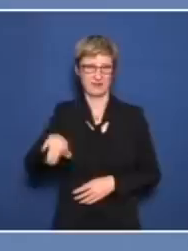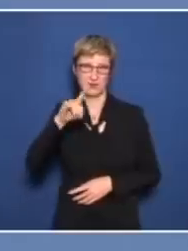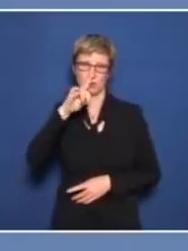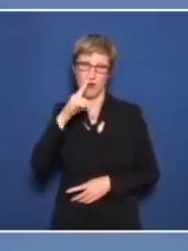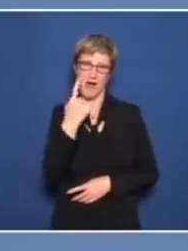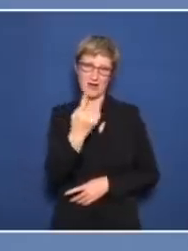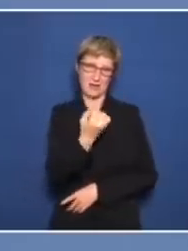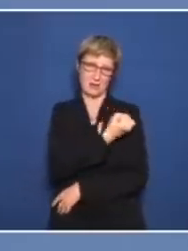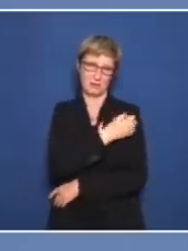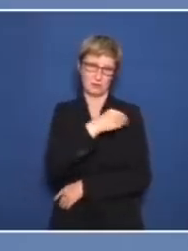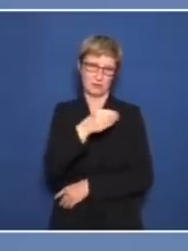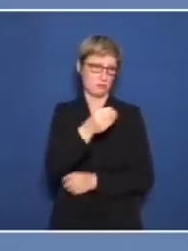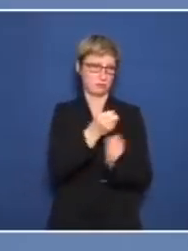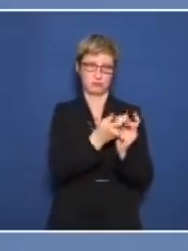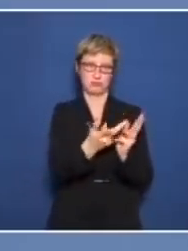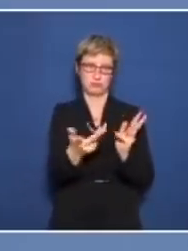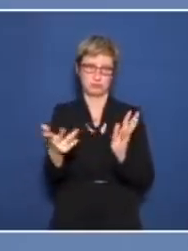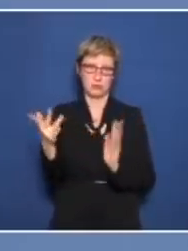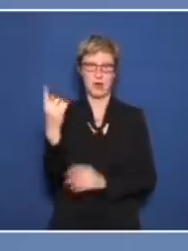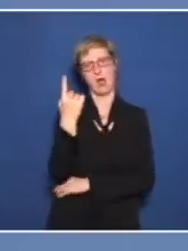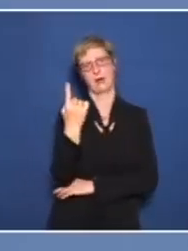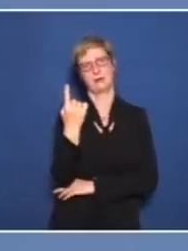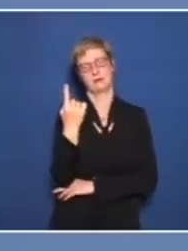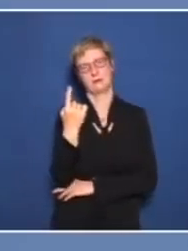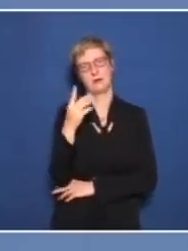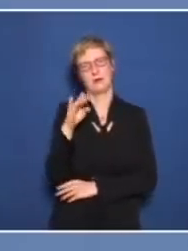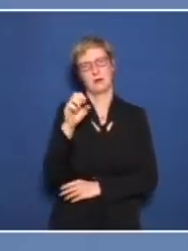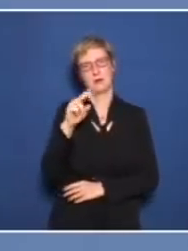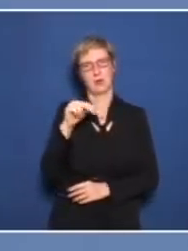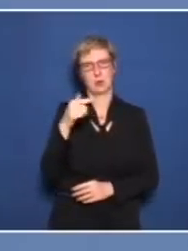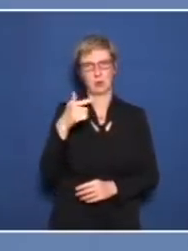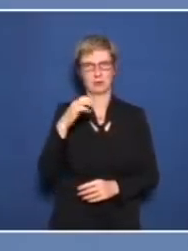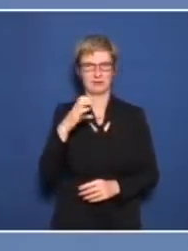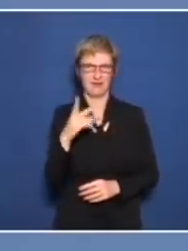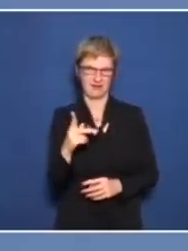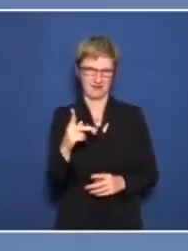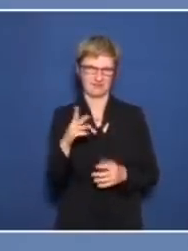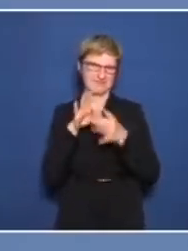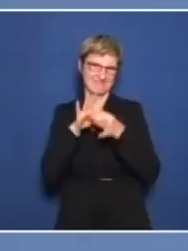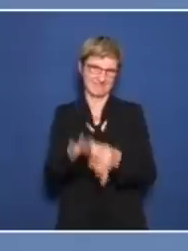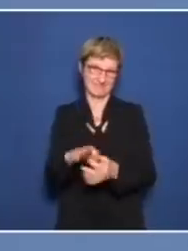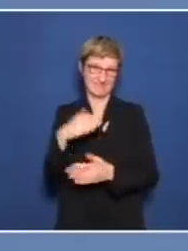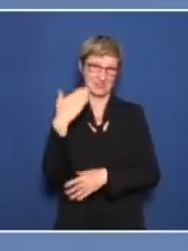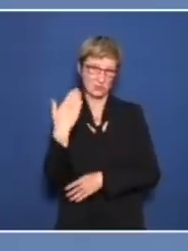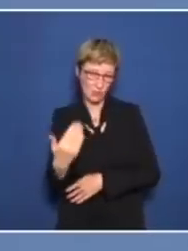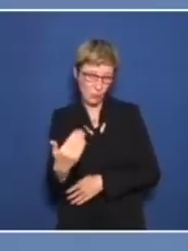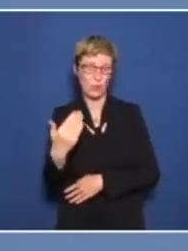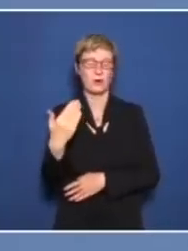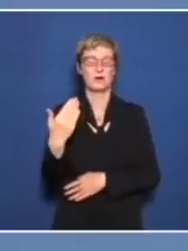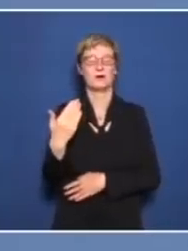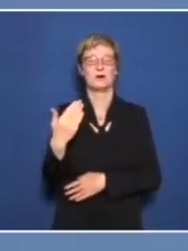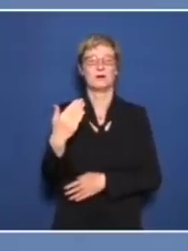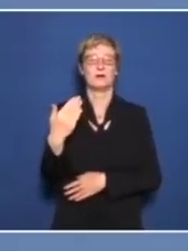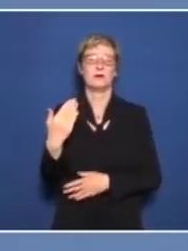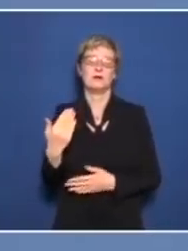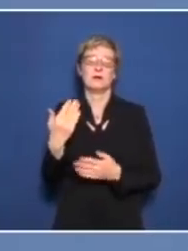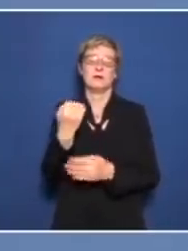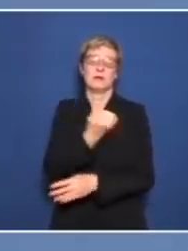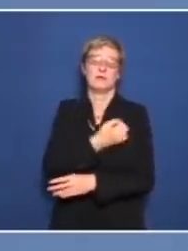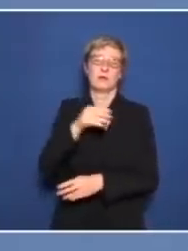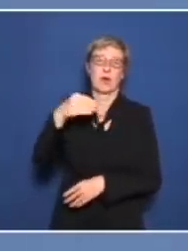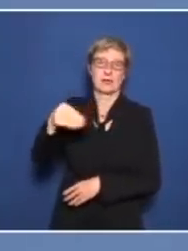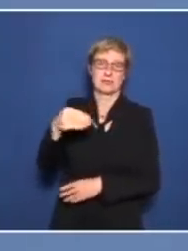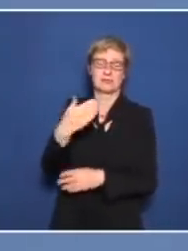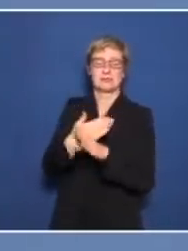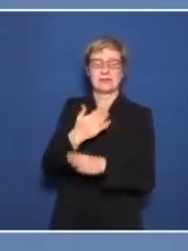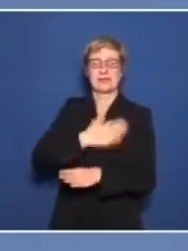BioNTech. Aber das ist alles planbar, aber man muss es planen. Deswegen haben wir das so frühzeitig angesprochen, um dann eine Impfung auch bis Ende